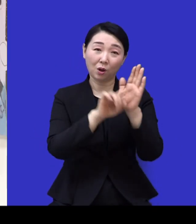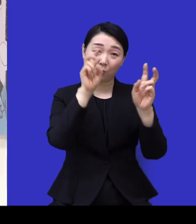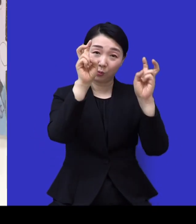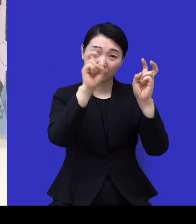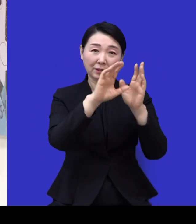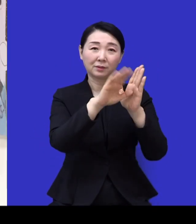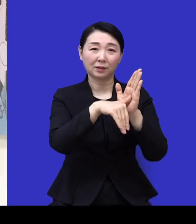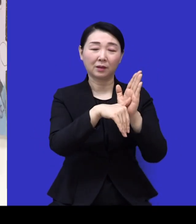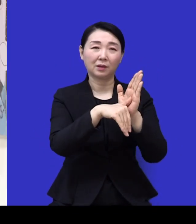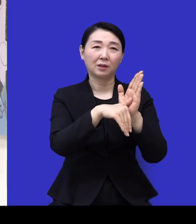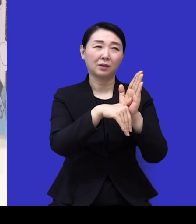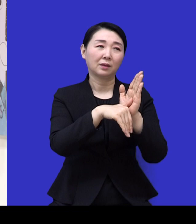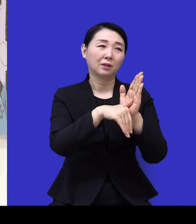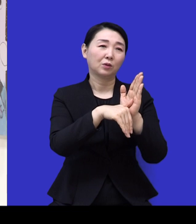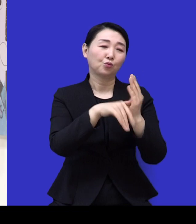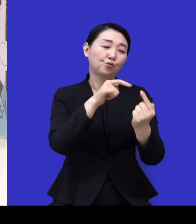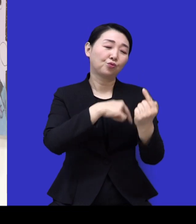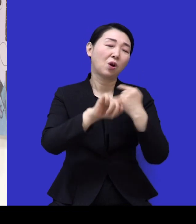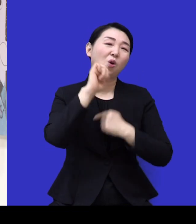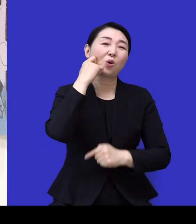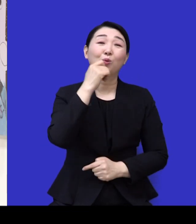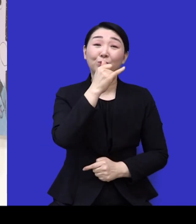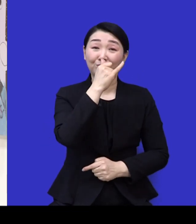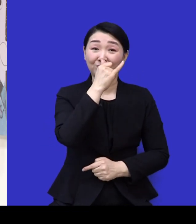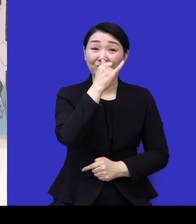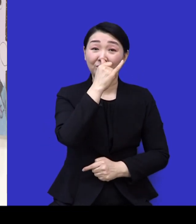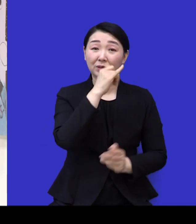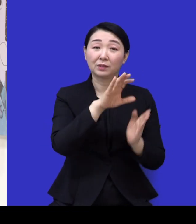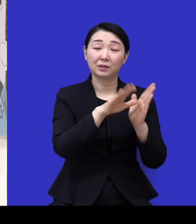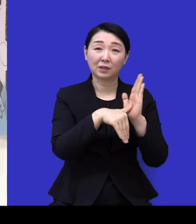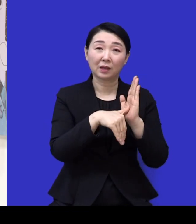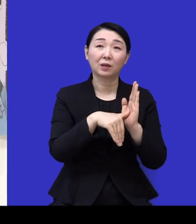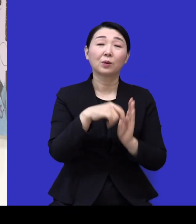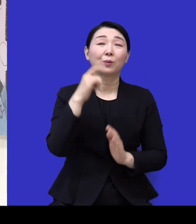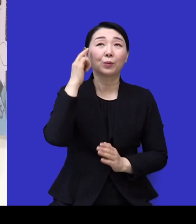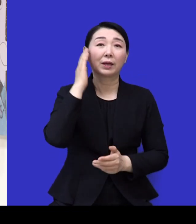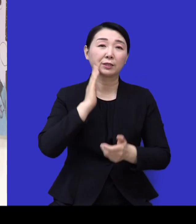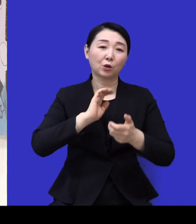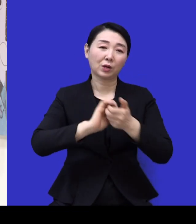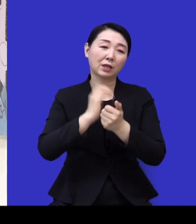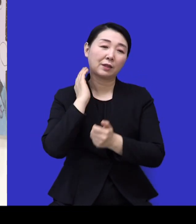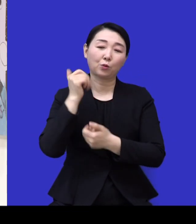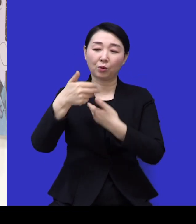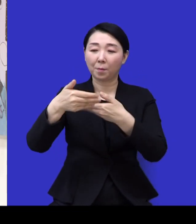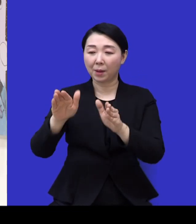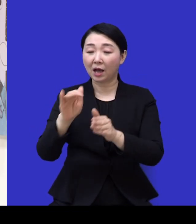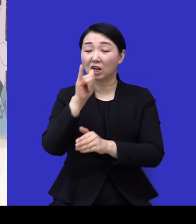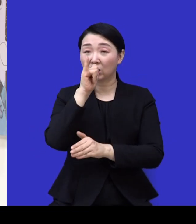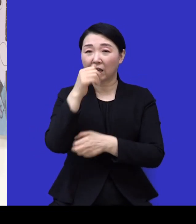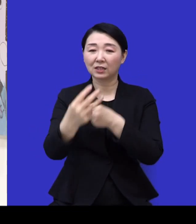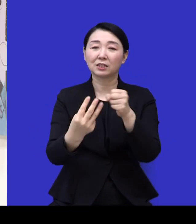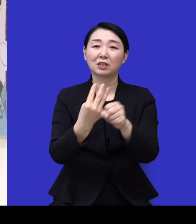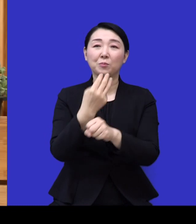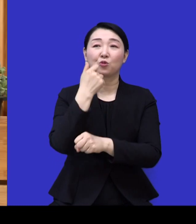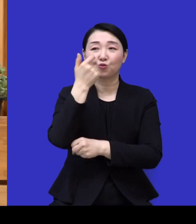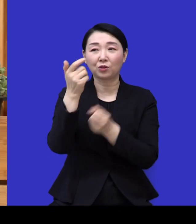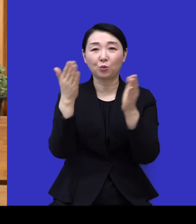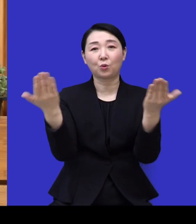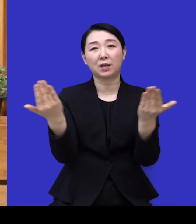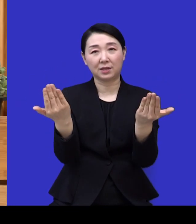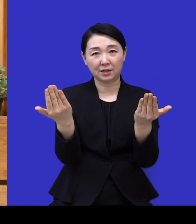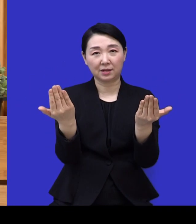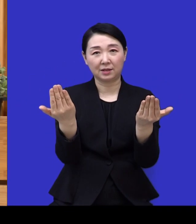때 좀 어려울 때가 있었는데 하여튼 청와대 대통령실 일을 한 3년 반을 하게 됩니다.